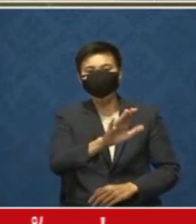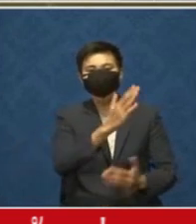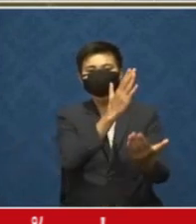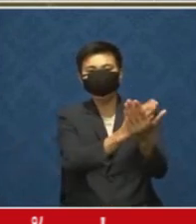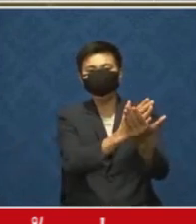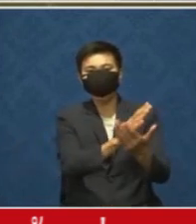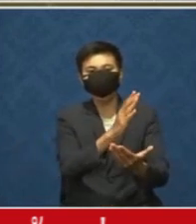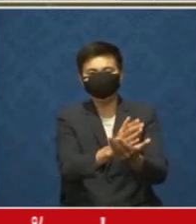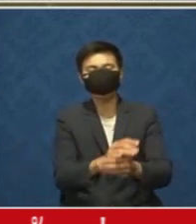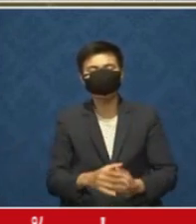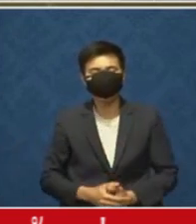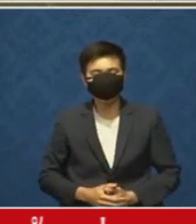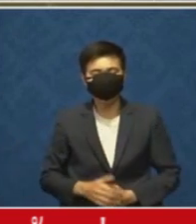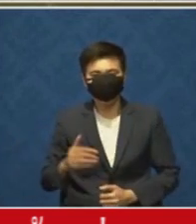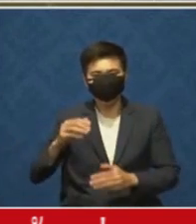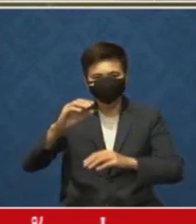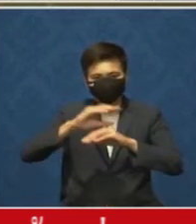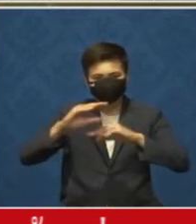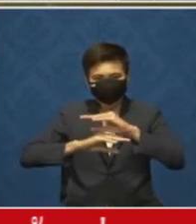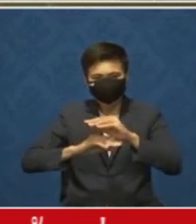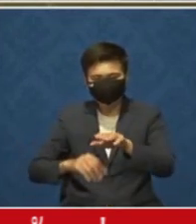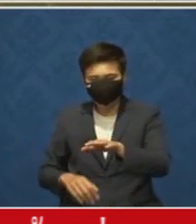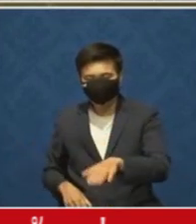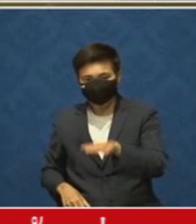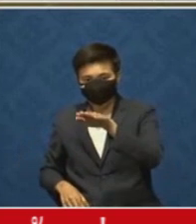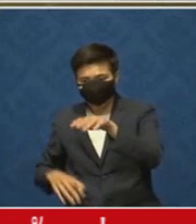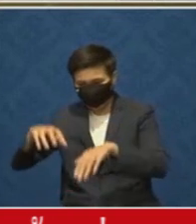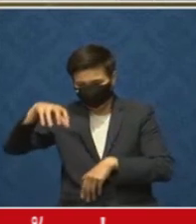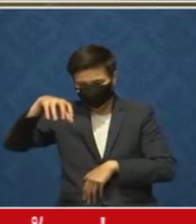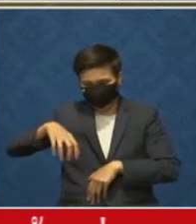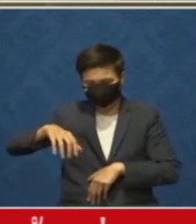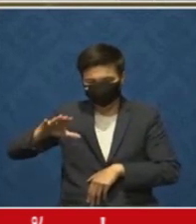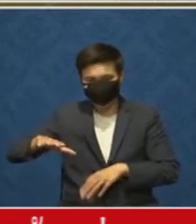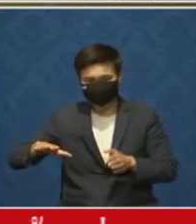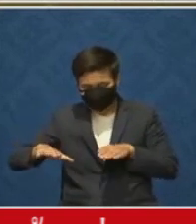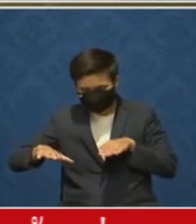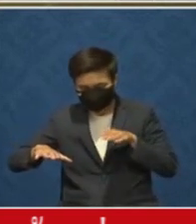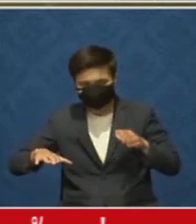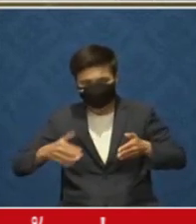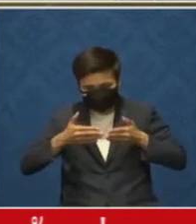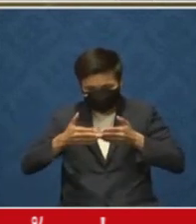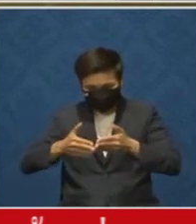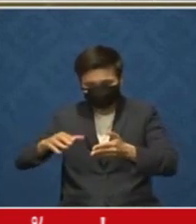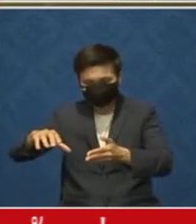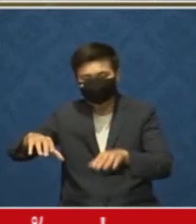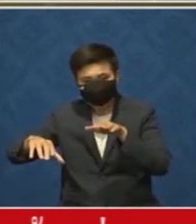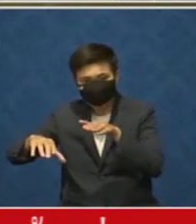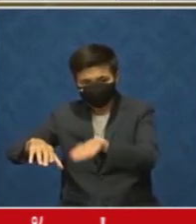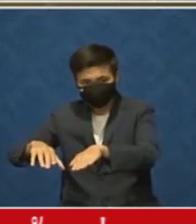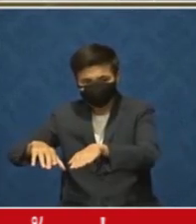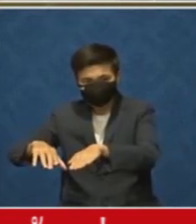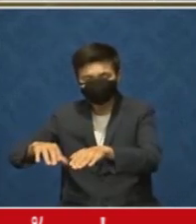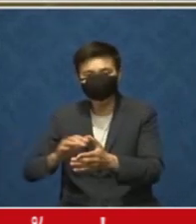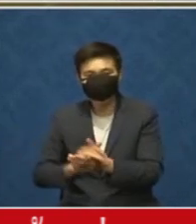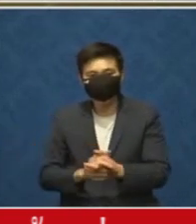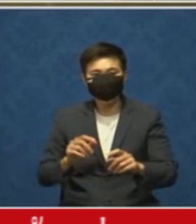โครงการก่อสร้างท่าจอดเรือดำน้ำและอาคารสนับสนุนบริเวณท่าเรือแหลมเทียนฐานทัพเรือสัต